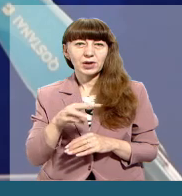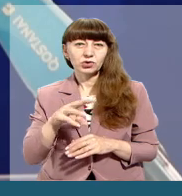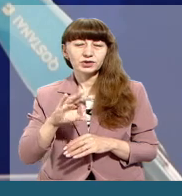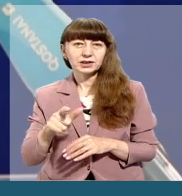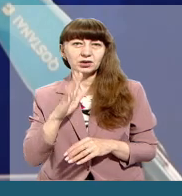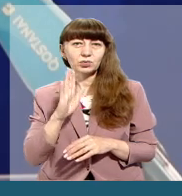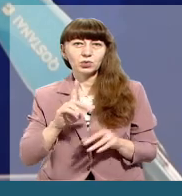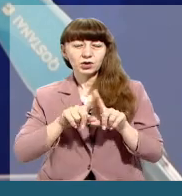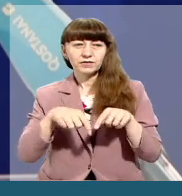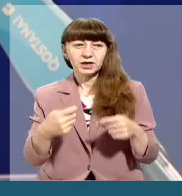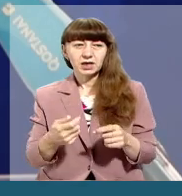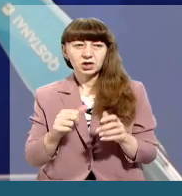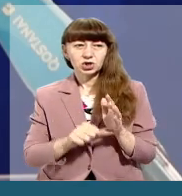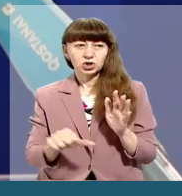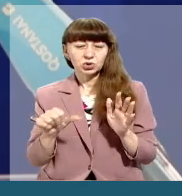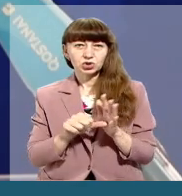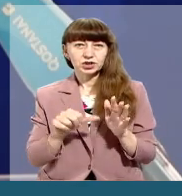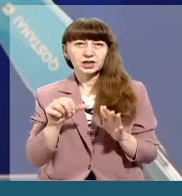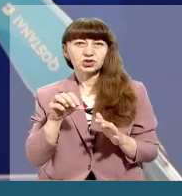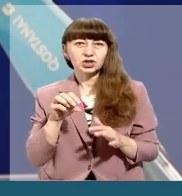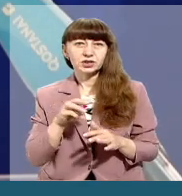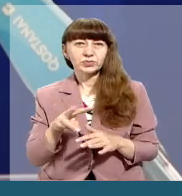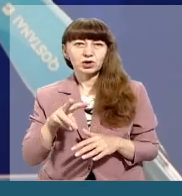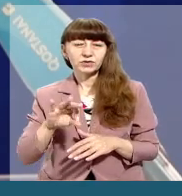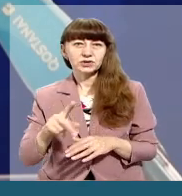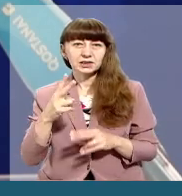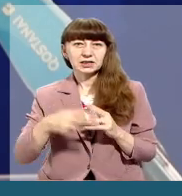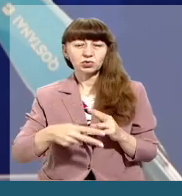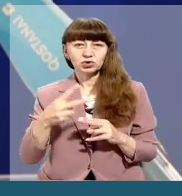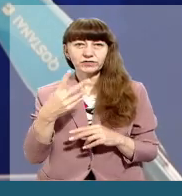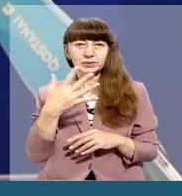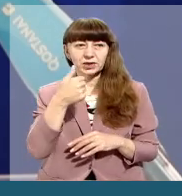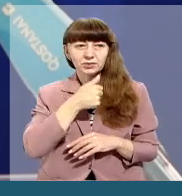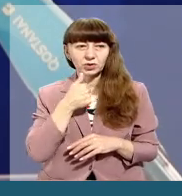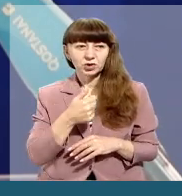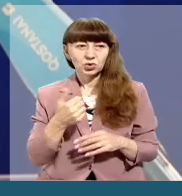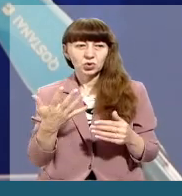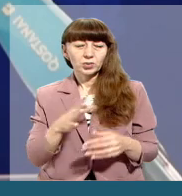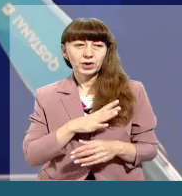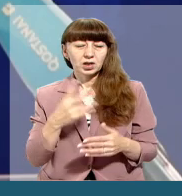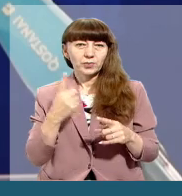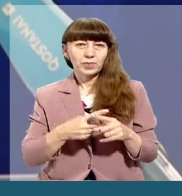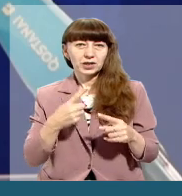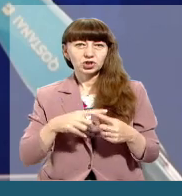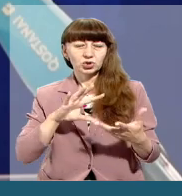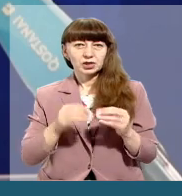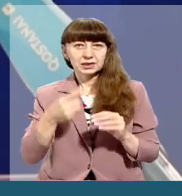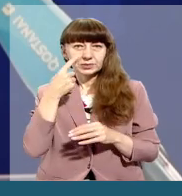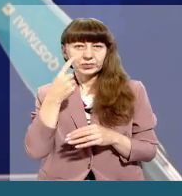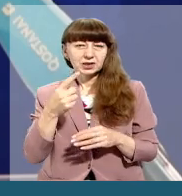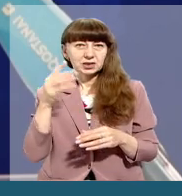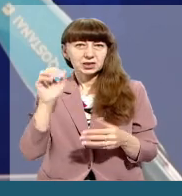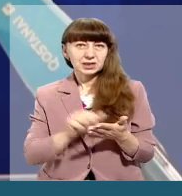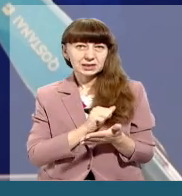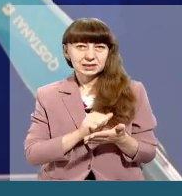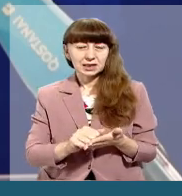реализацию которого выделено уже 166 миллионов тенге со сроком завершения в 2025 году. Также получено положительное заключение экспертизы на